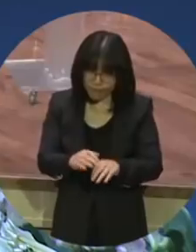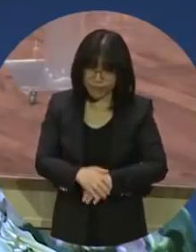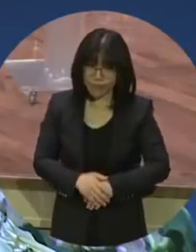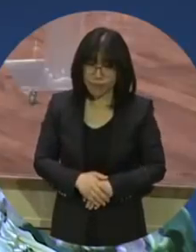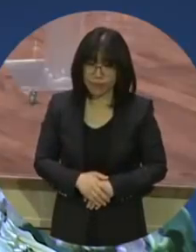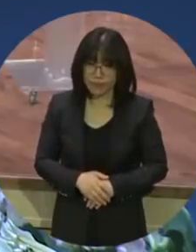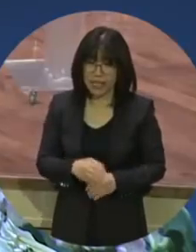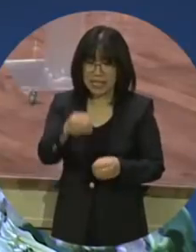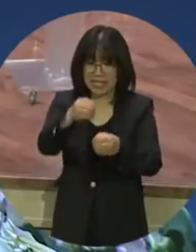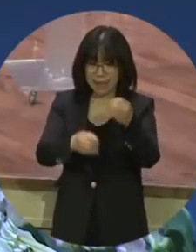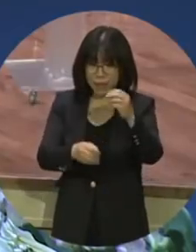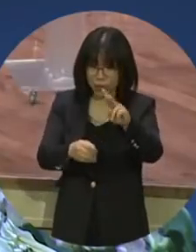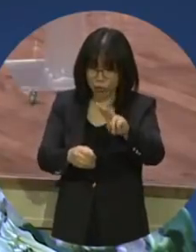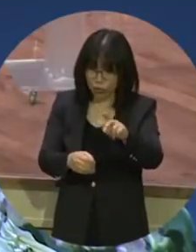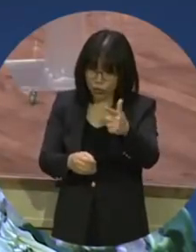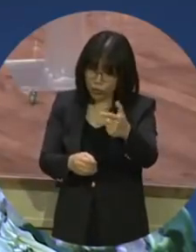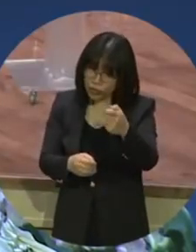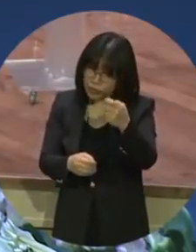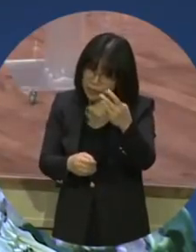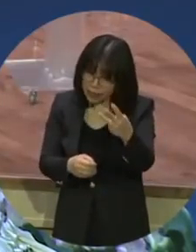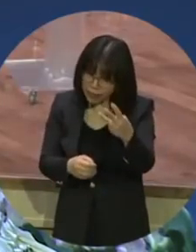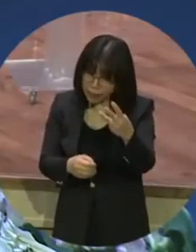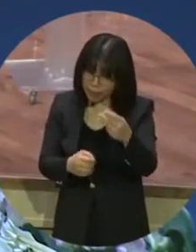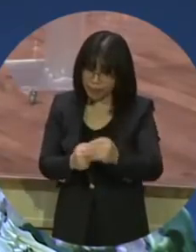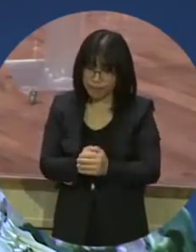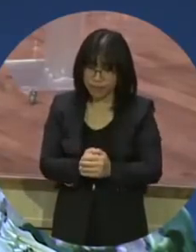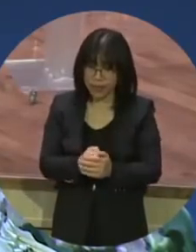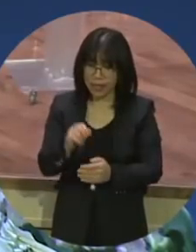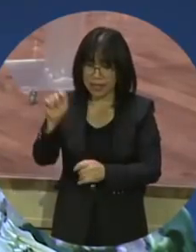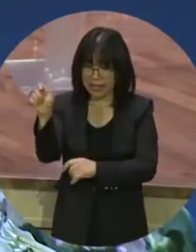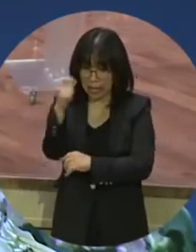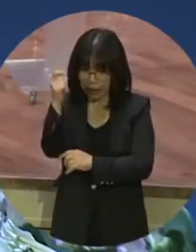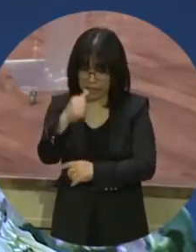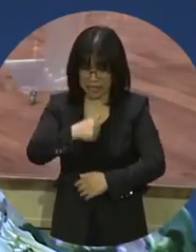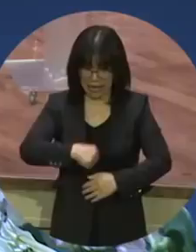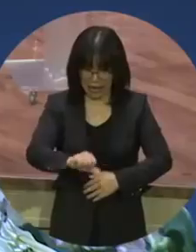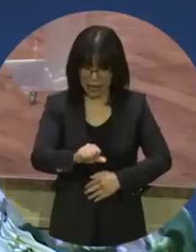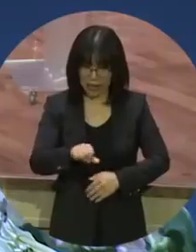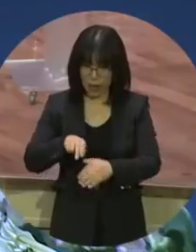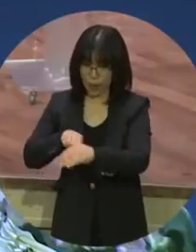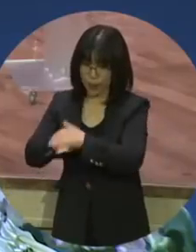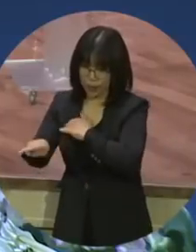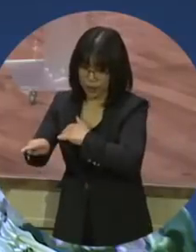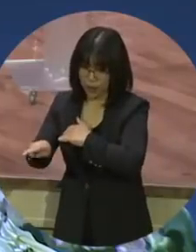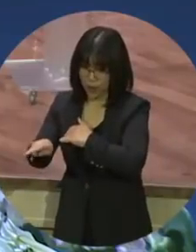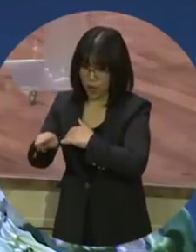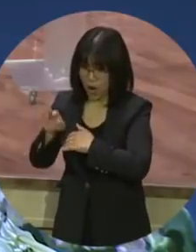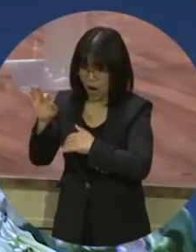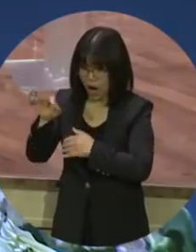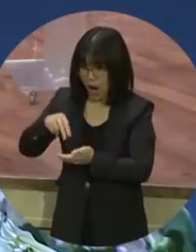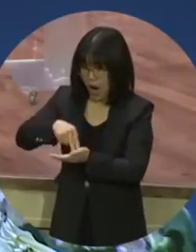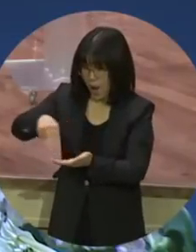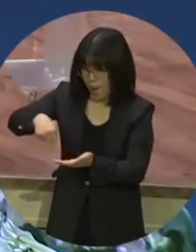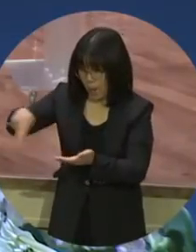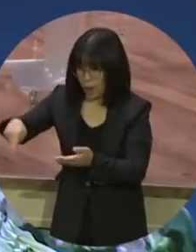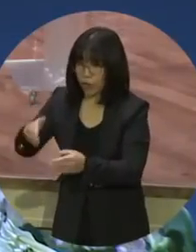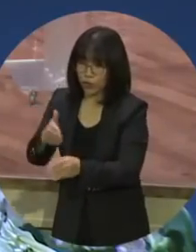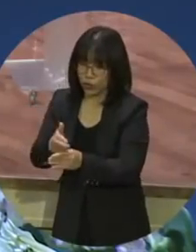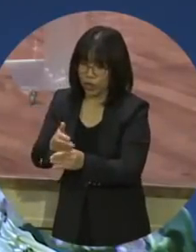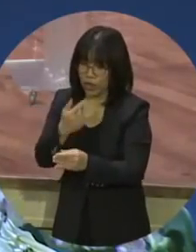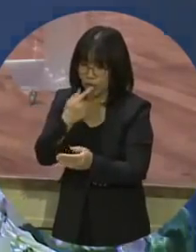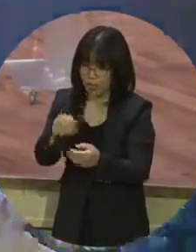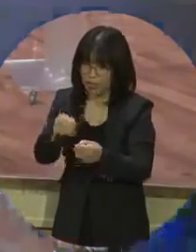시편 63편도 오늘 똑같이 다윗이 압살롬을 피해서 유다 광야를 헤매일 때 지은 시입니다. 그 시편 63편 1절에